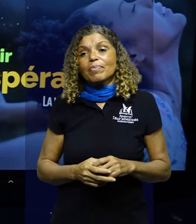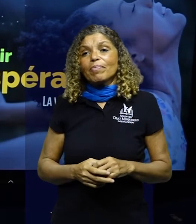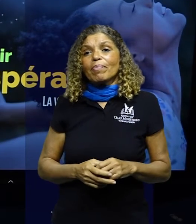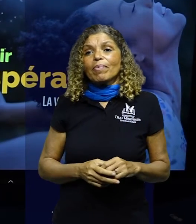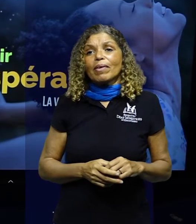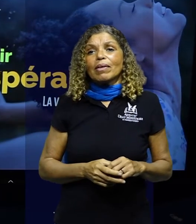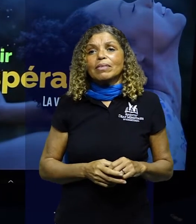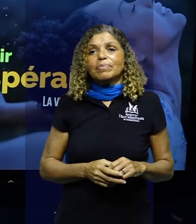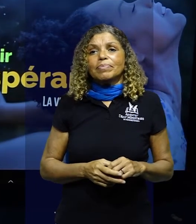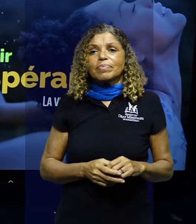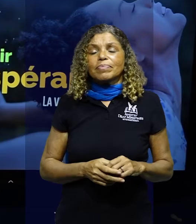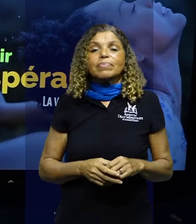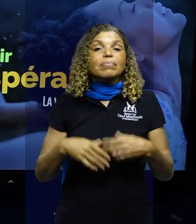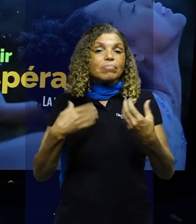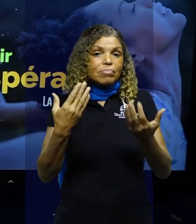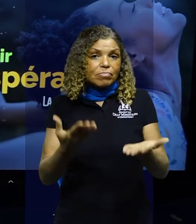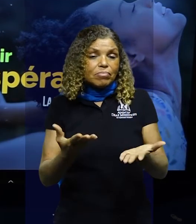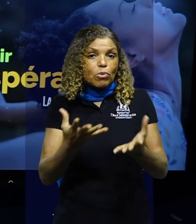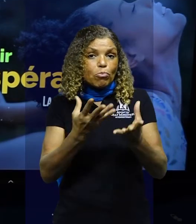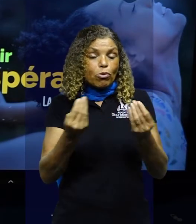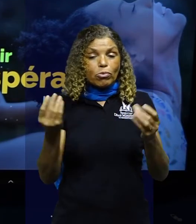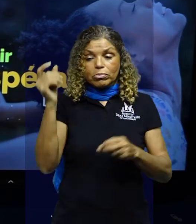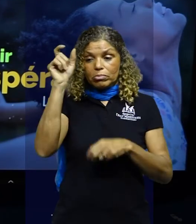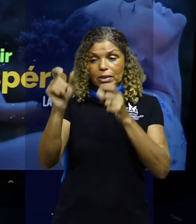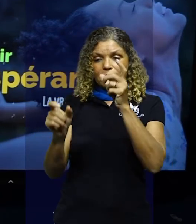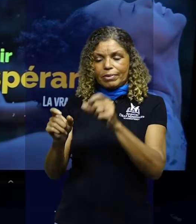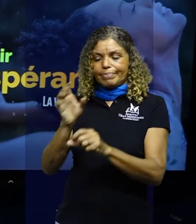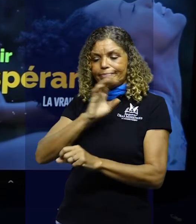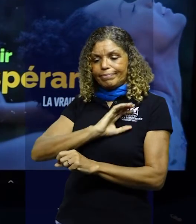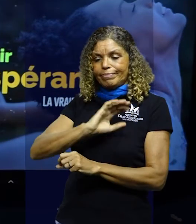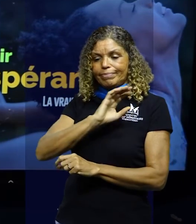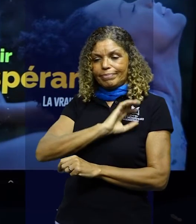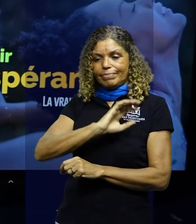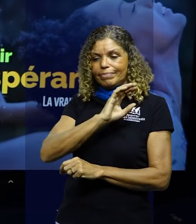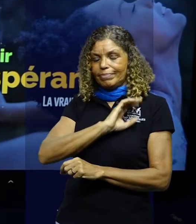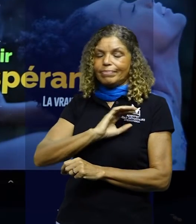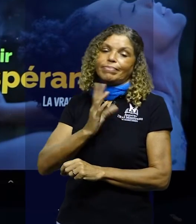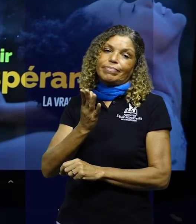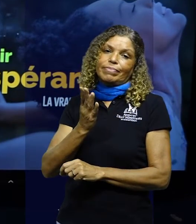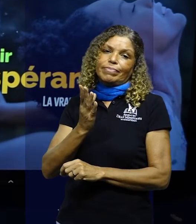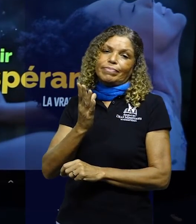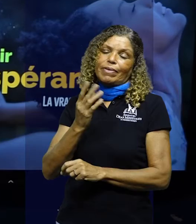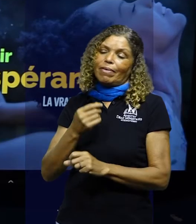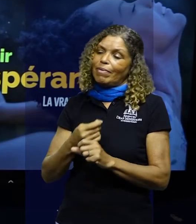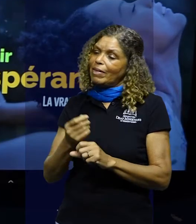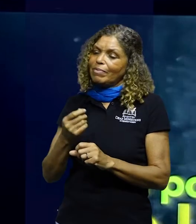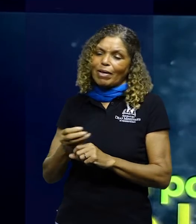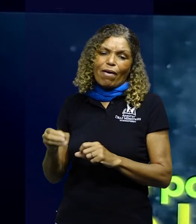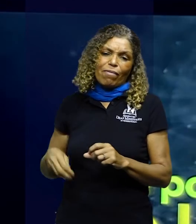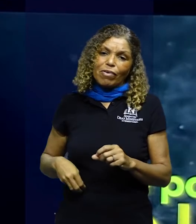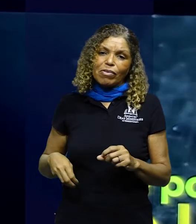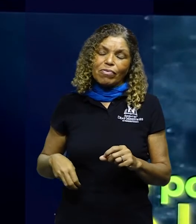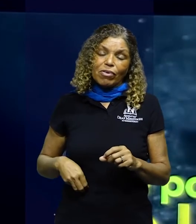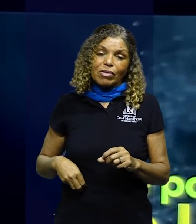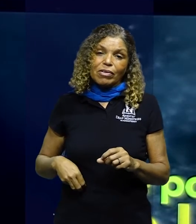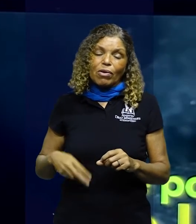Chers amis, beaucoup ont essayé, mais ils ont tous conclu comme Salomon à la fin de leur vie.